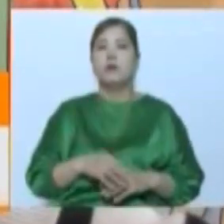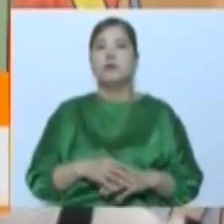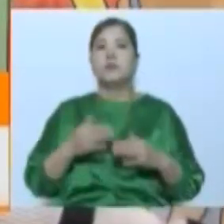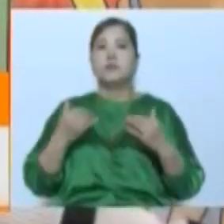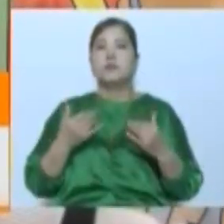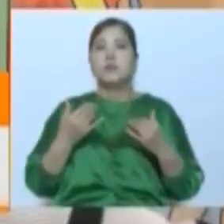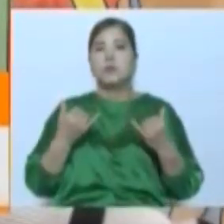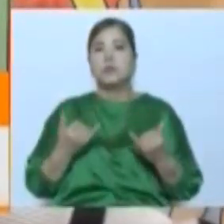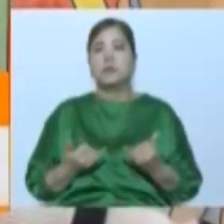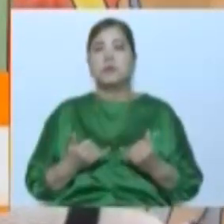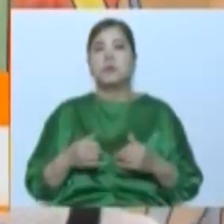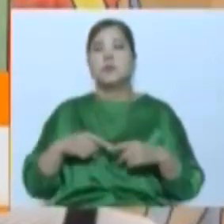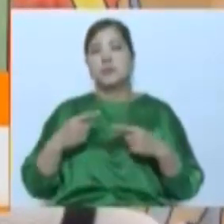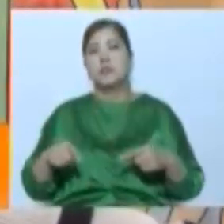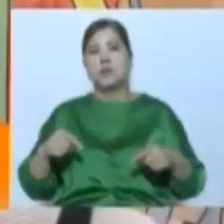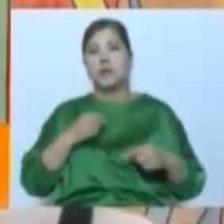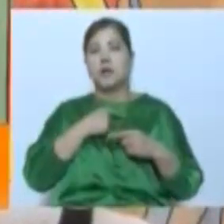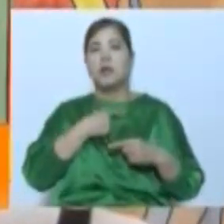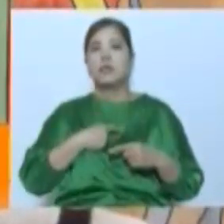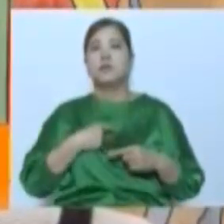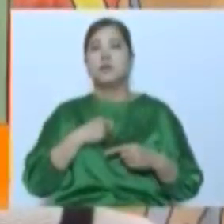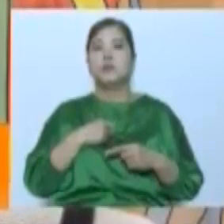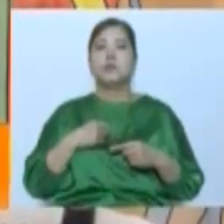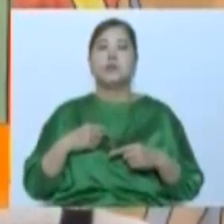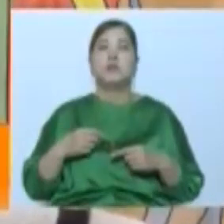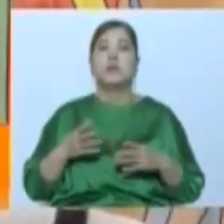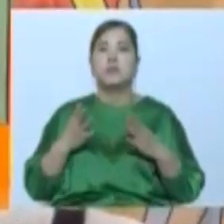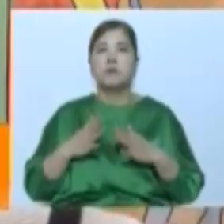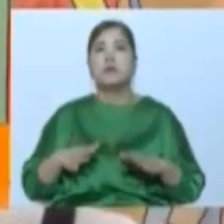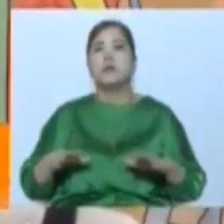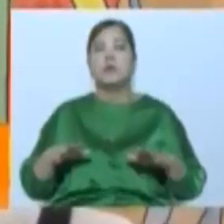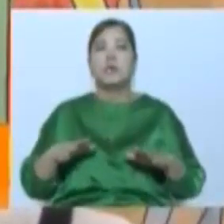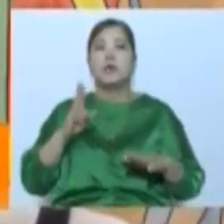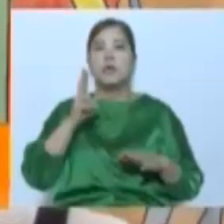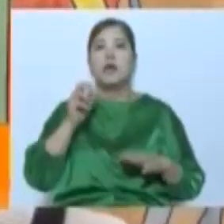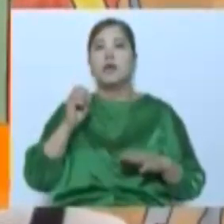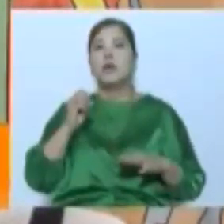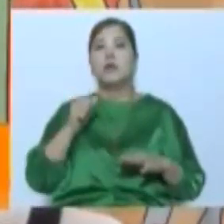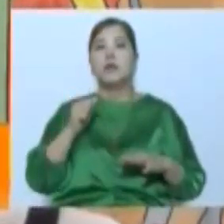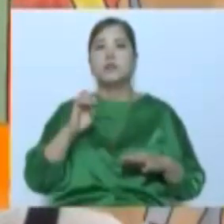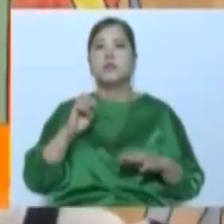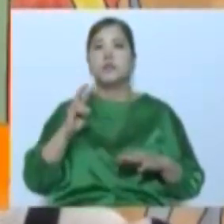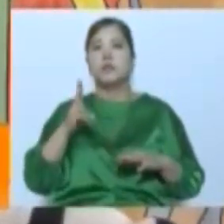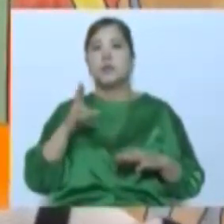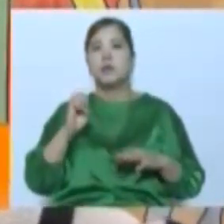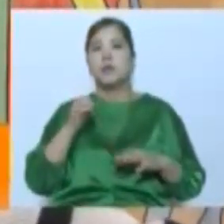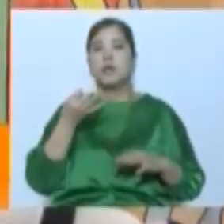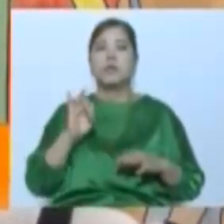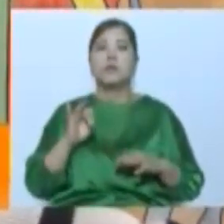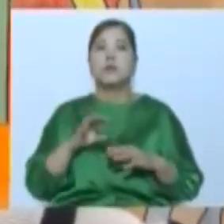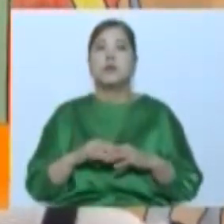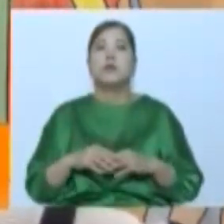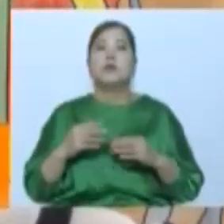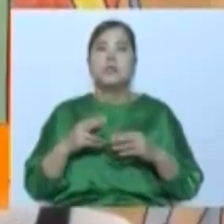сейчас мы думаем о разных галстуках с национальными символами различных платьях Жих есть интерес к реализации этой идеи среди